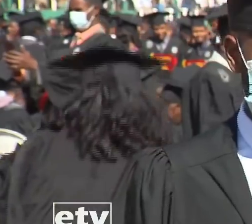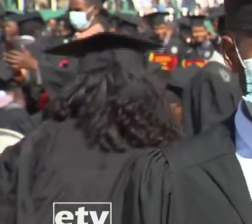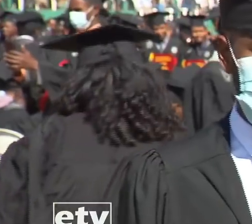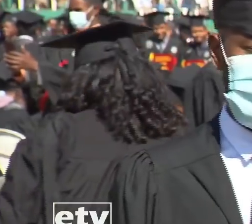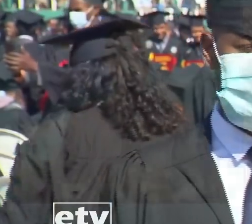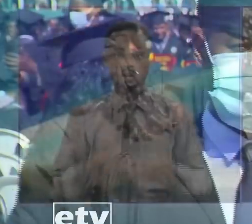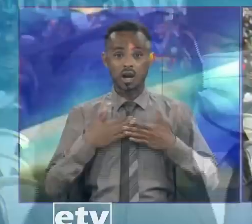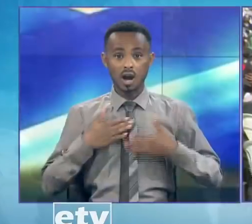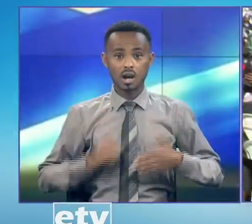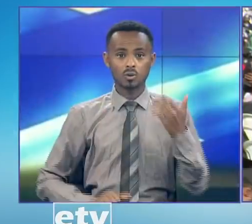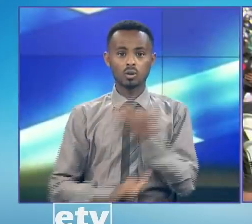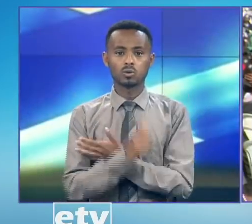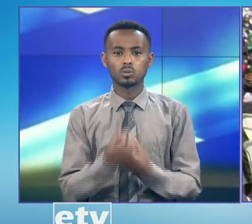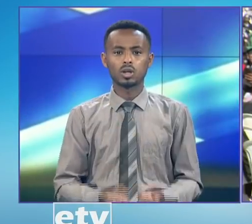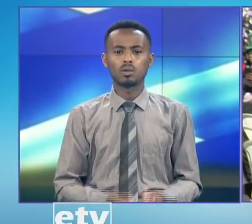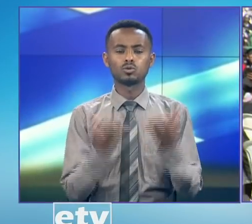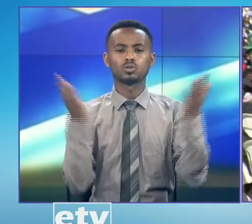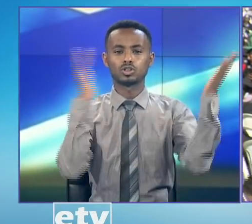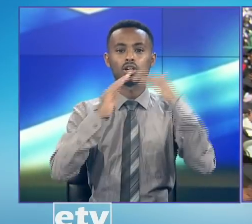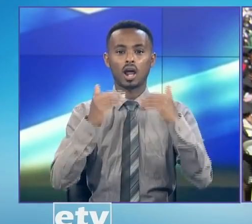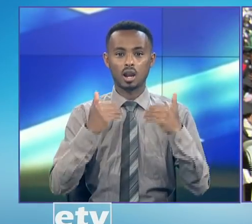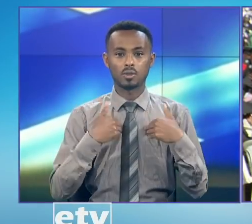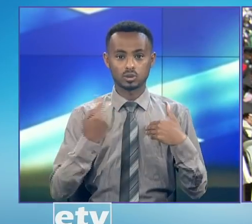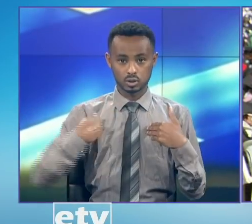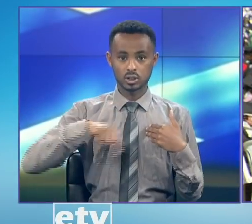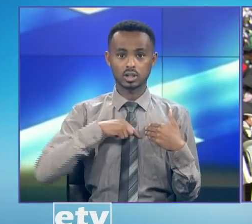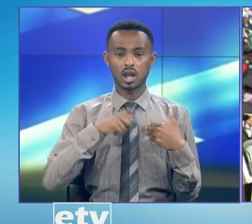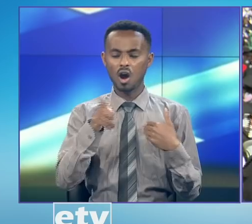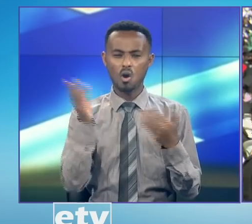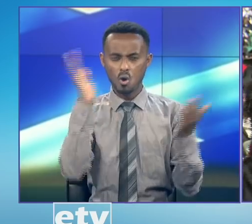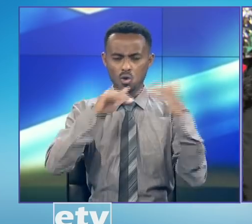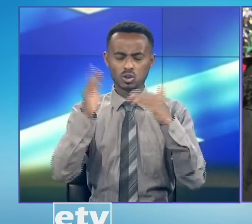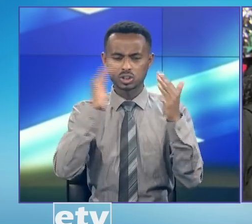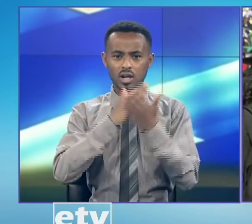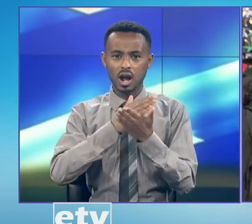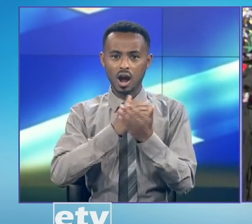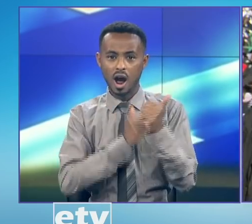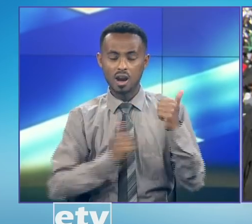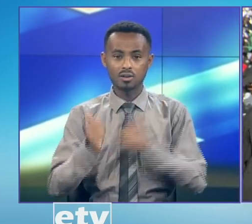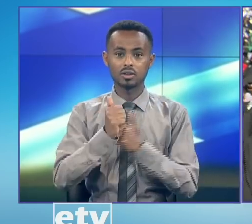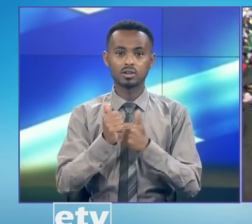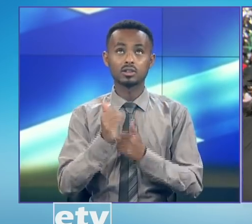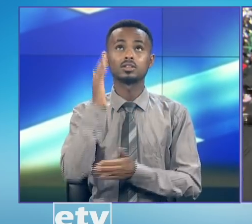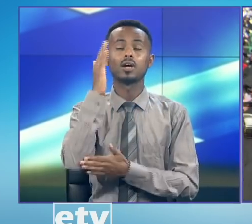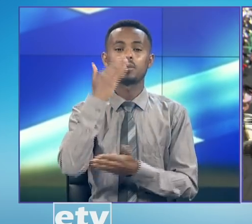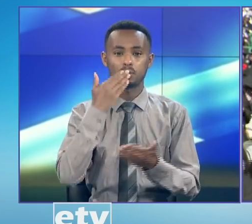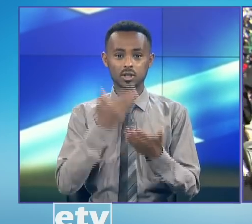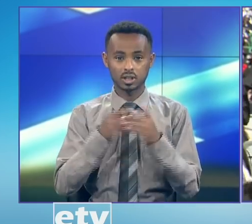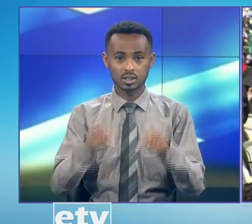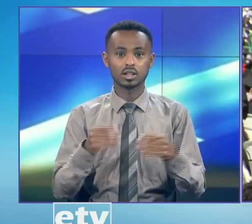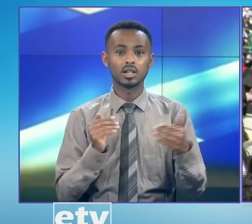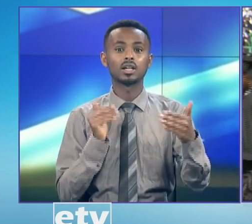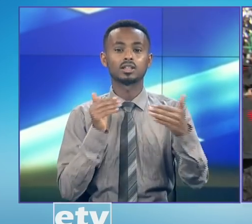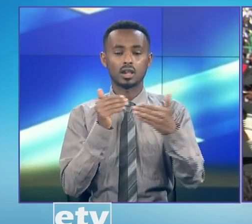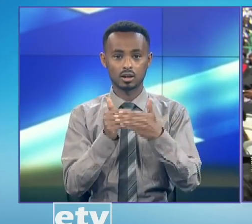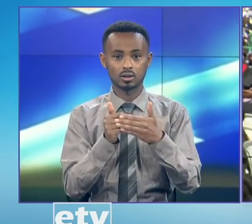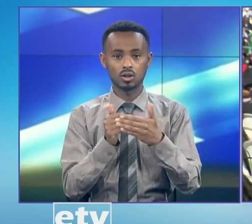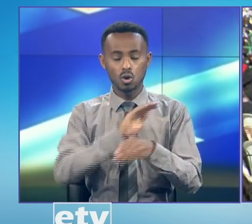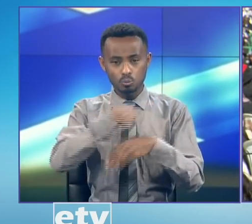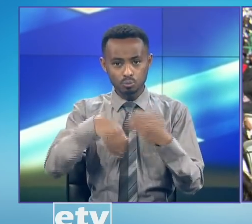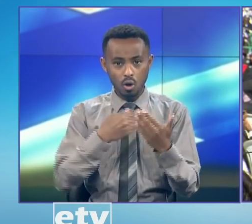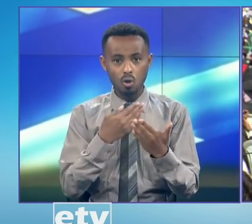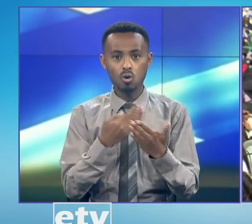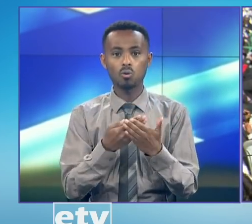አካል ጉዳተኞች በጣም ብዙ ቻሌንጅ አለባቸው። እኛ ያ ሁሉ ቻሌንጅ አልፈን ያው እንግዲህ እግዚአብሔር ይመስገን እዚህ ደርሰናል።